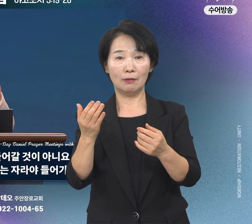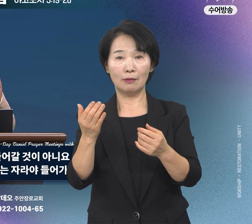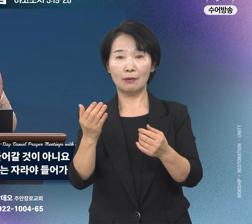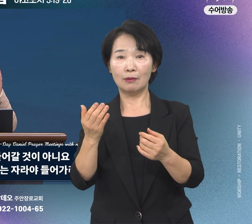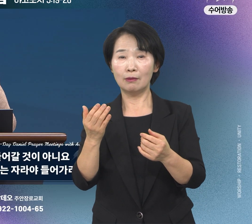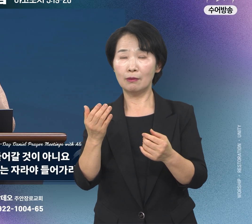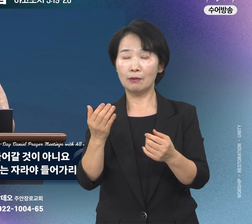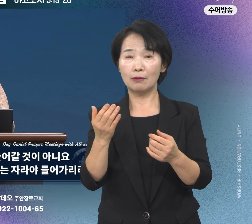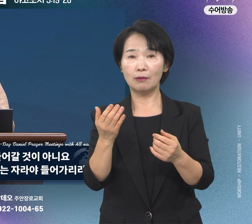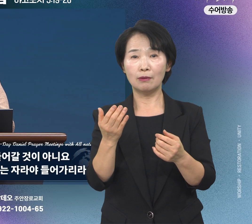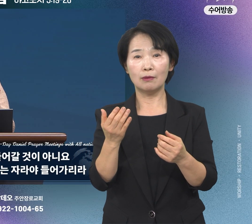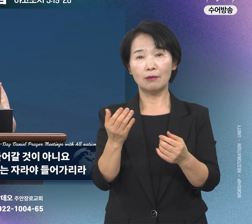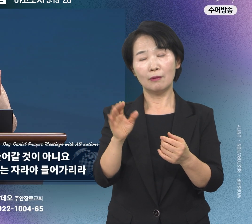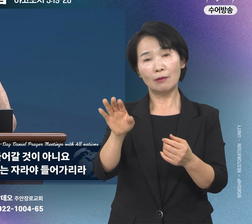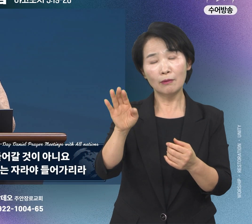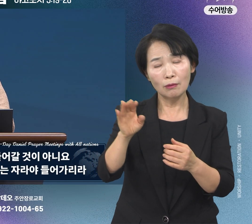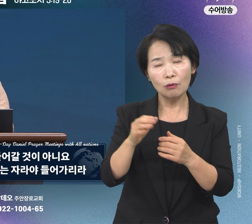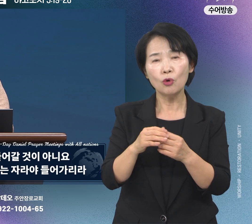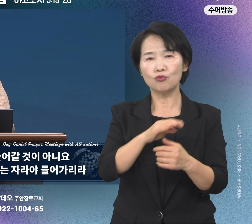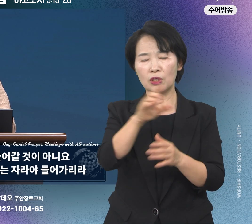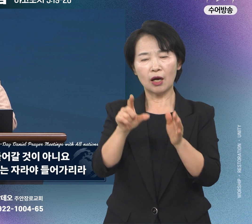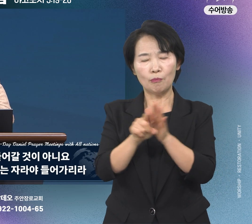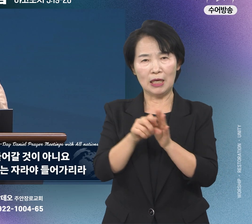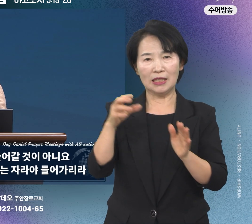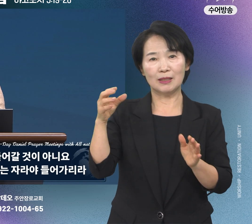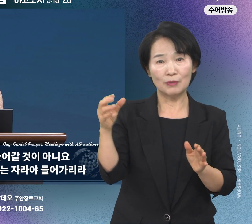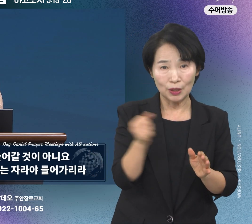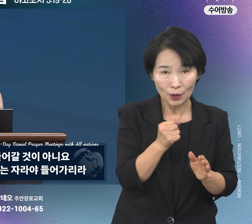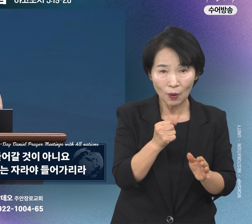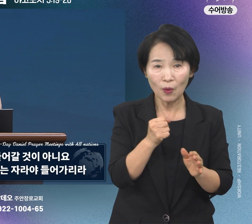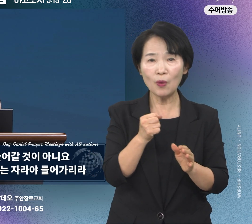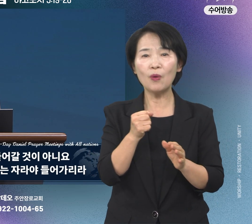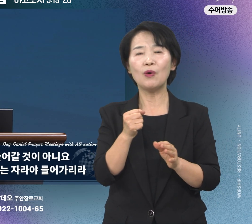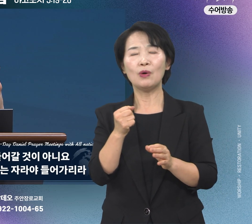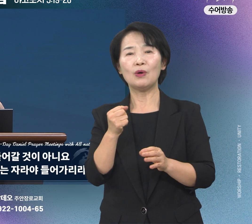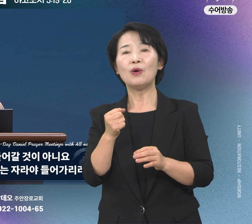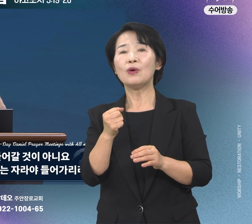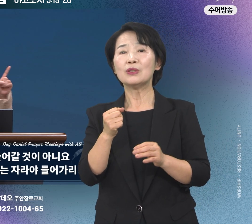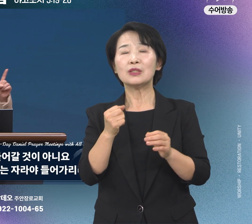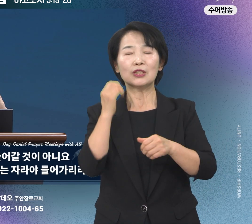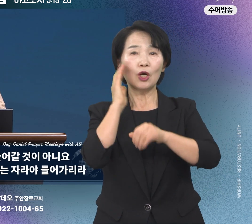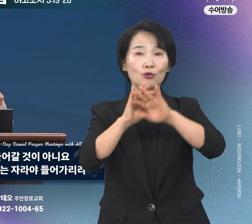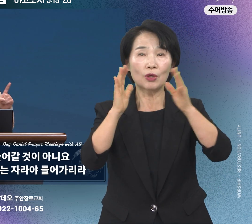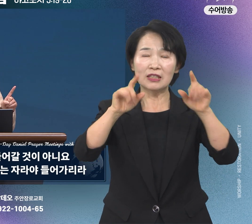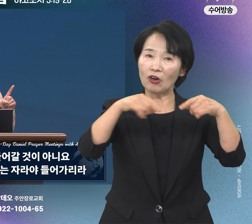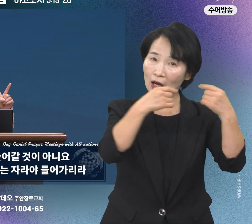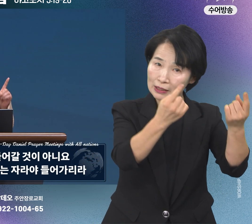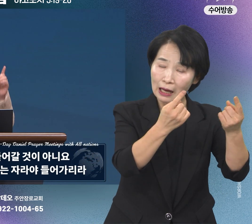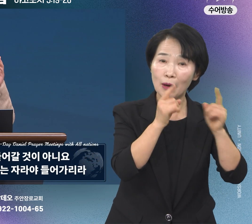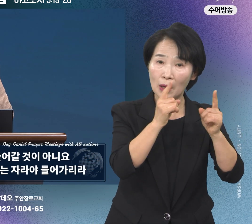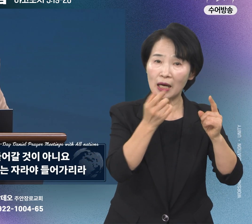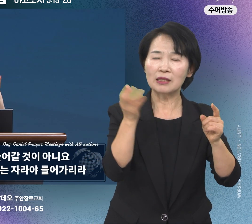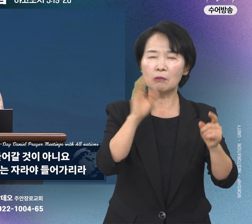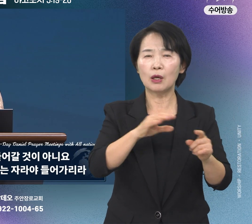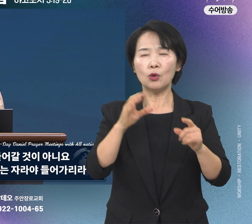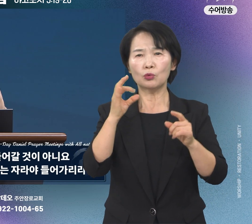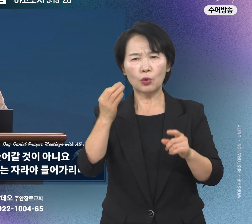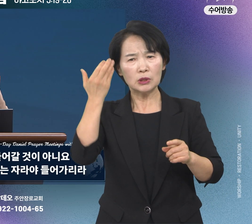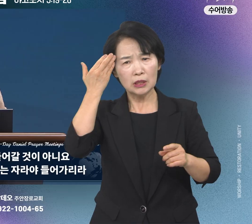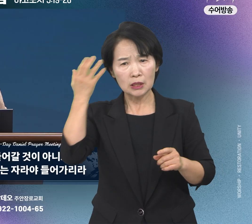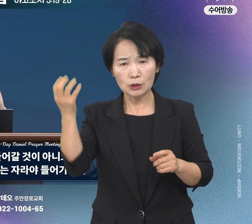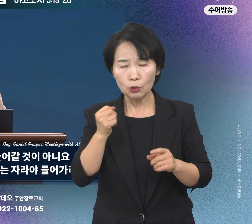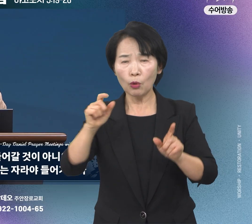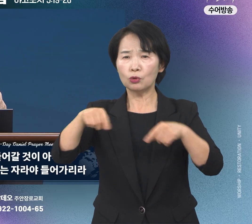자매님, 우리가 그냥 믿음으로 천국에 간다, 돈으로도 못 가요 하나님 나라, 지식으로도 못 가요 하나님 나라,